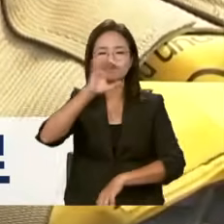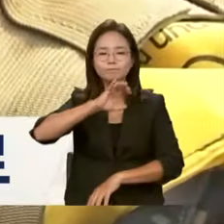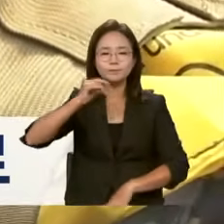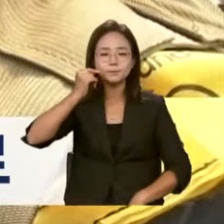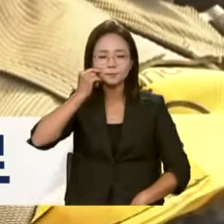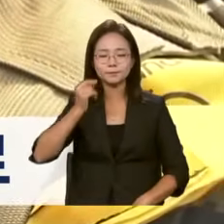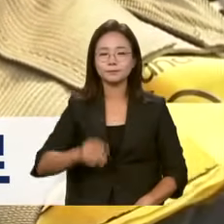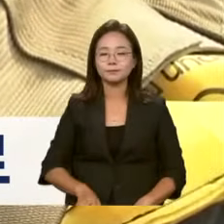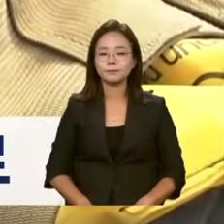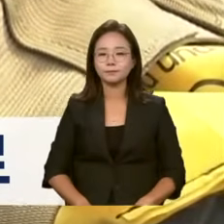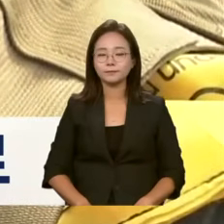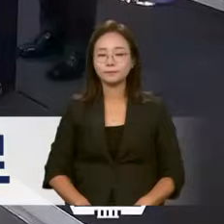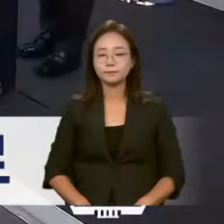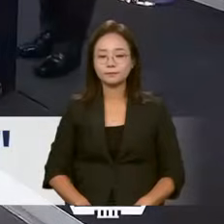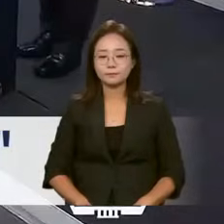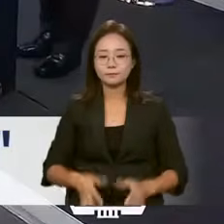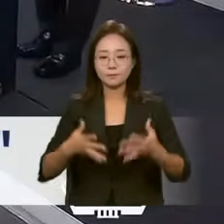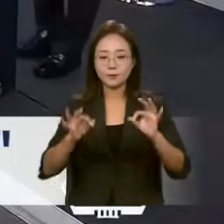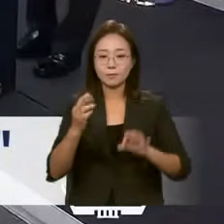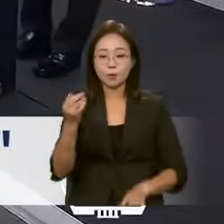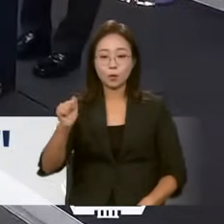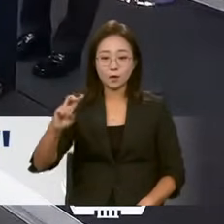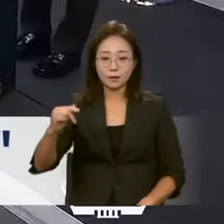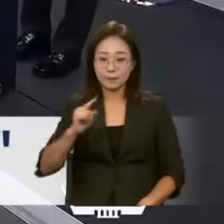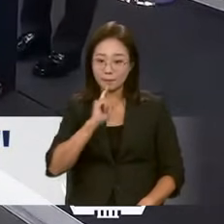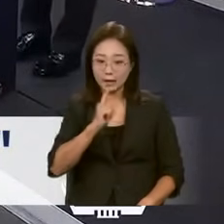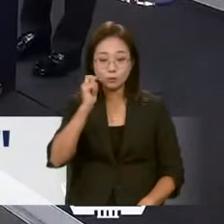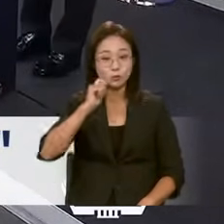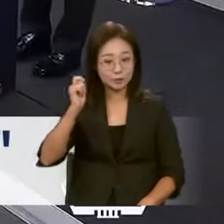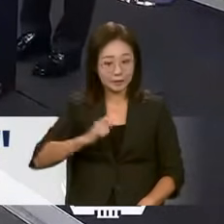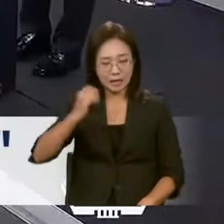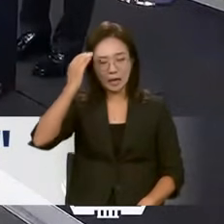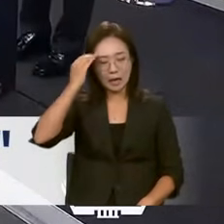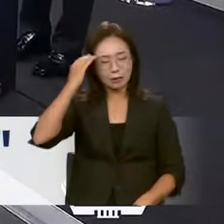수 없었습니다은 라이관